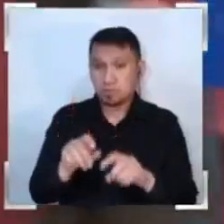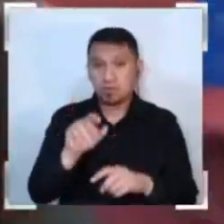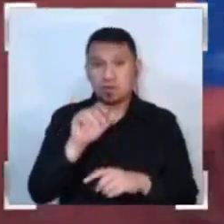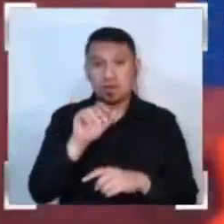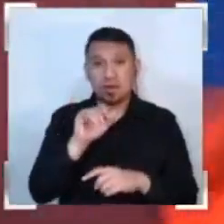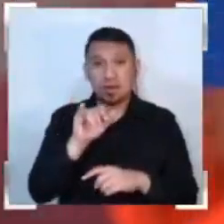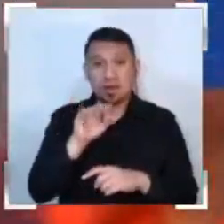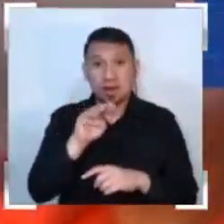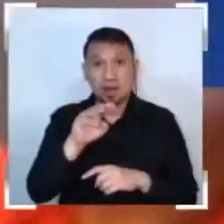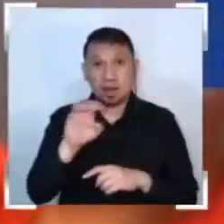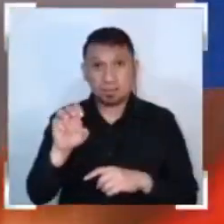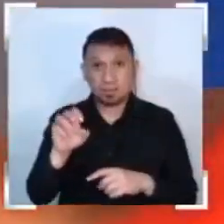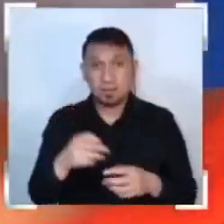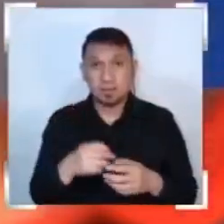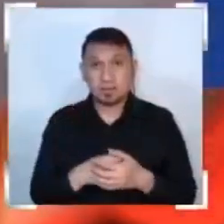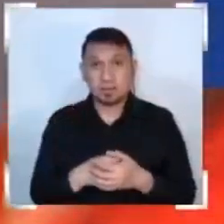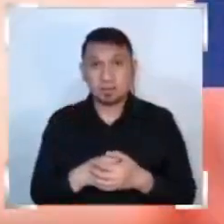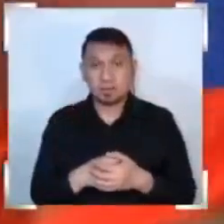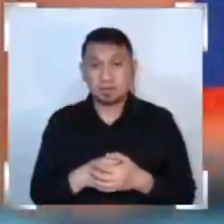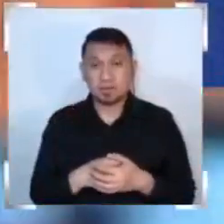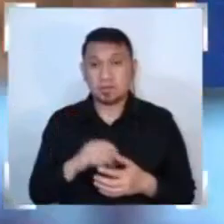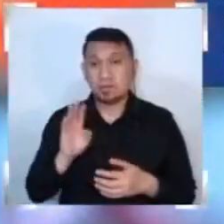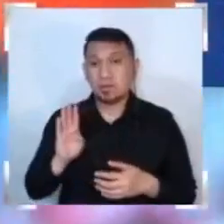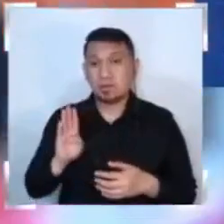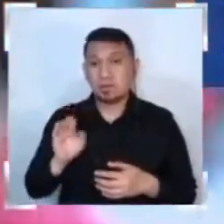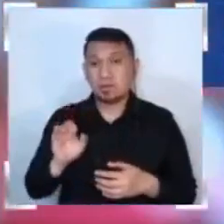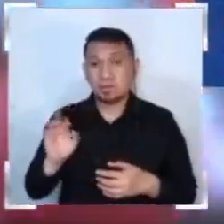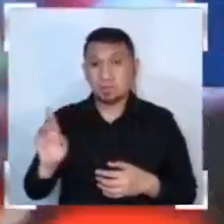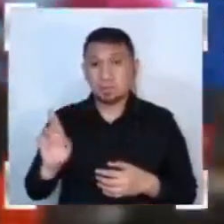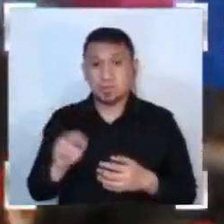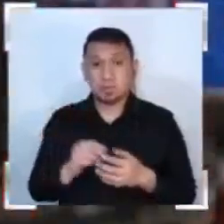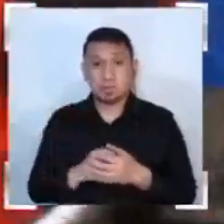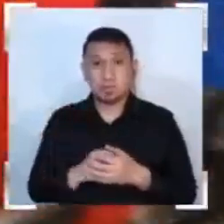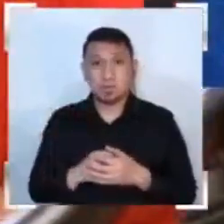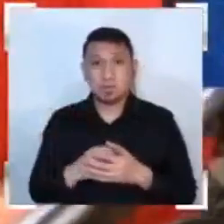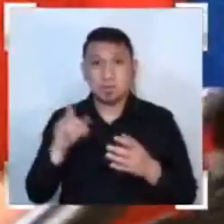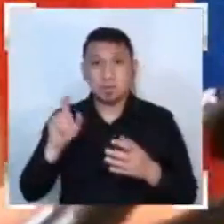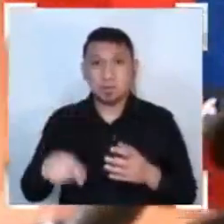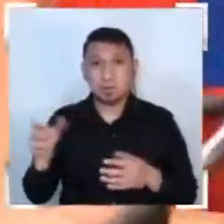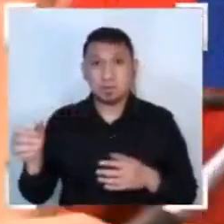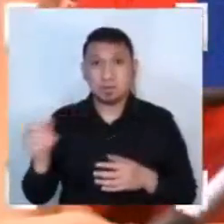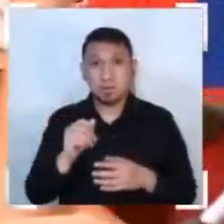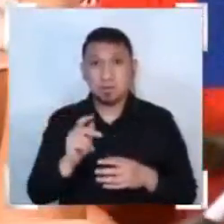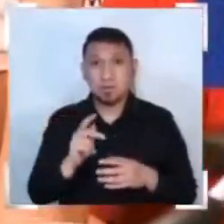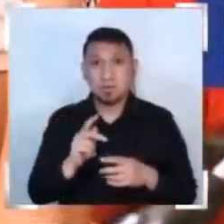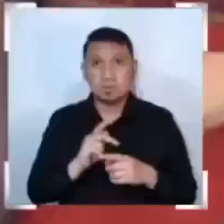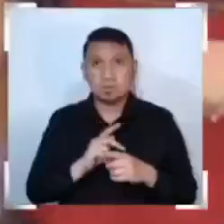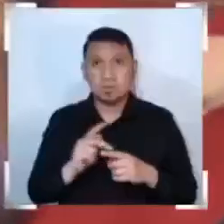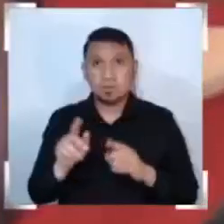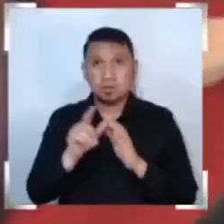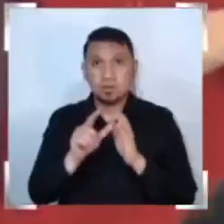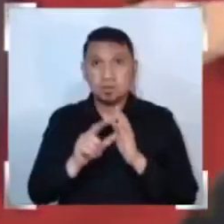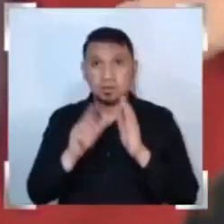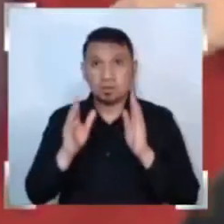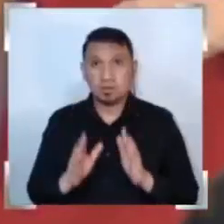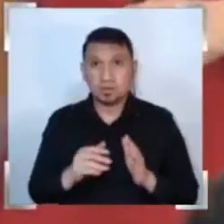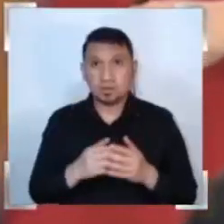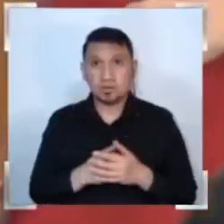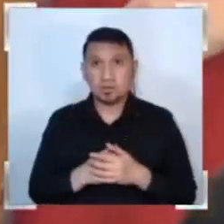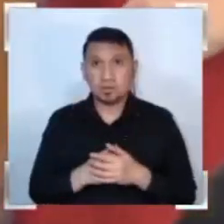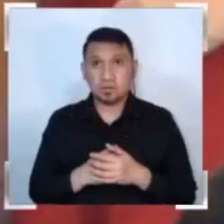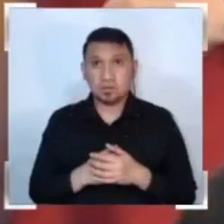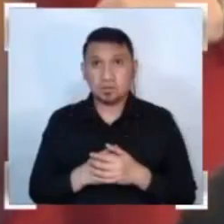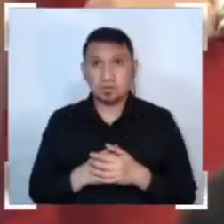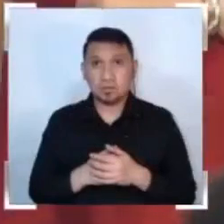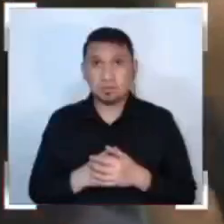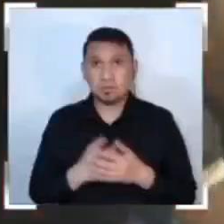The BIR has issued, I guess the question is, will your family... Thank you. Kinukuha din namin ang